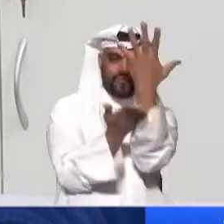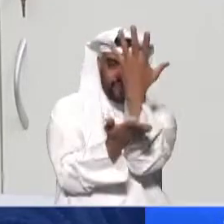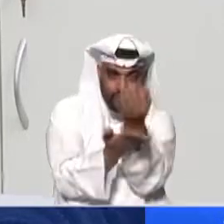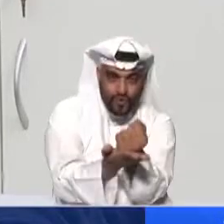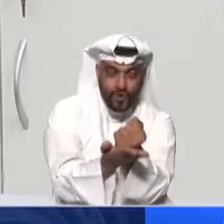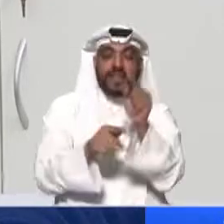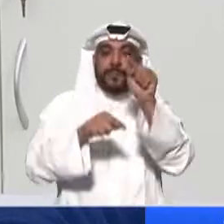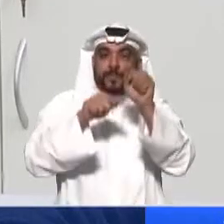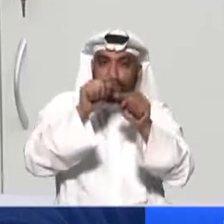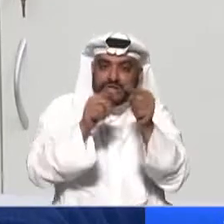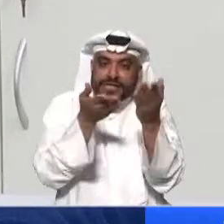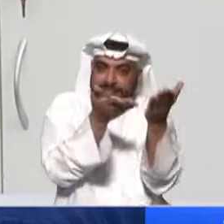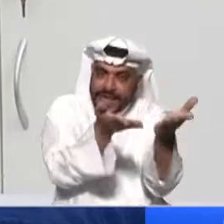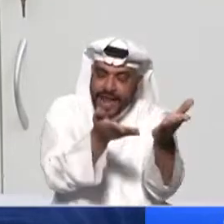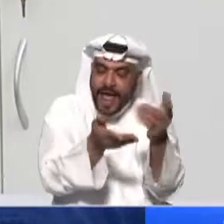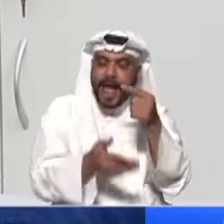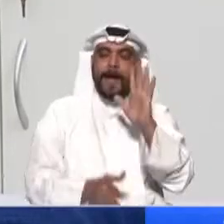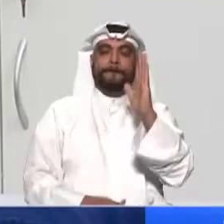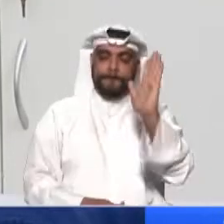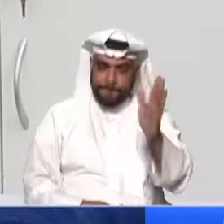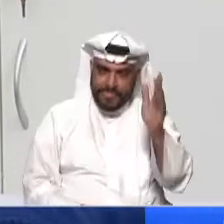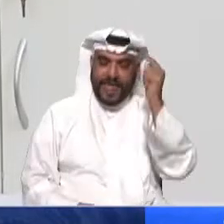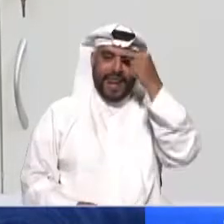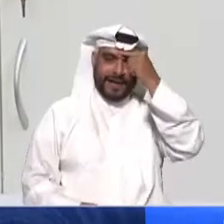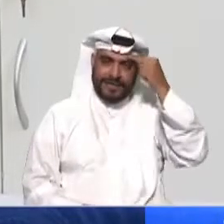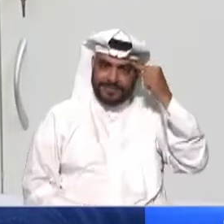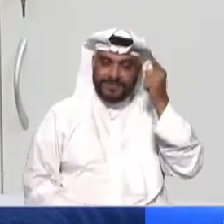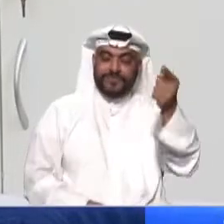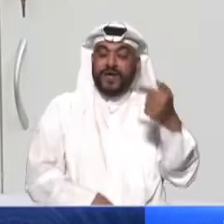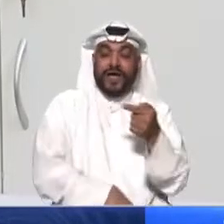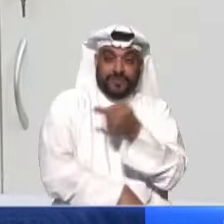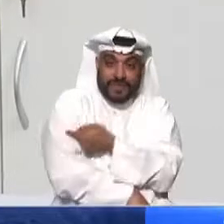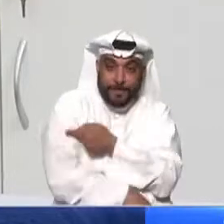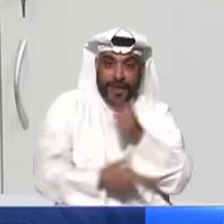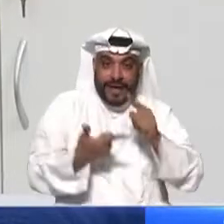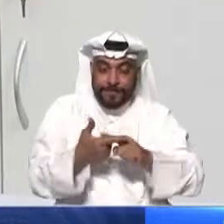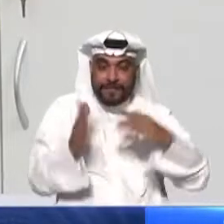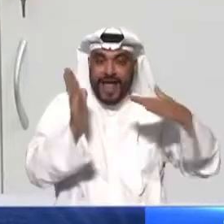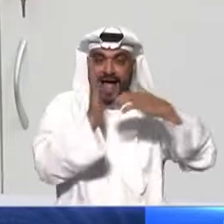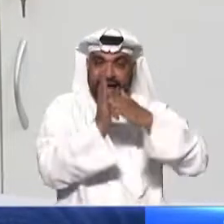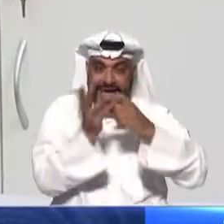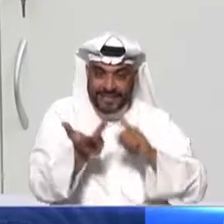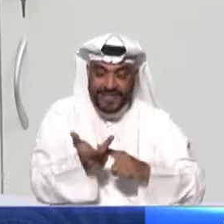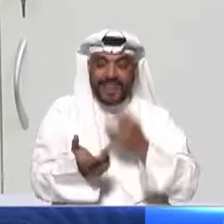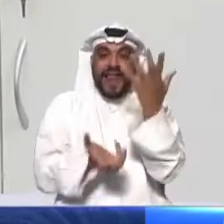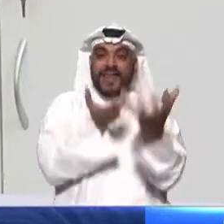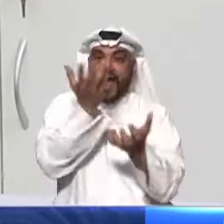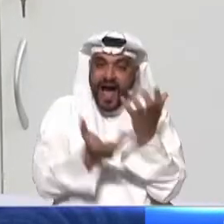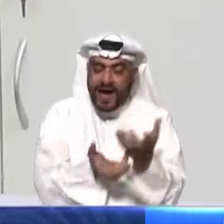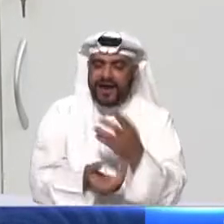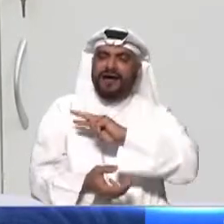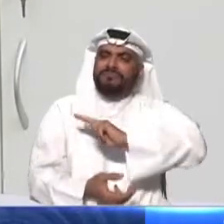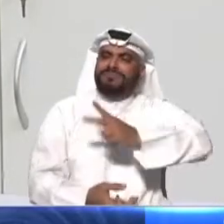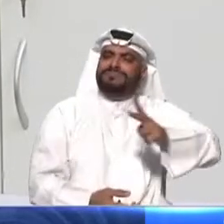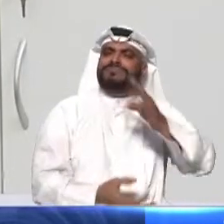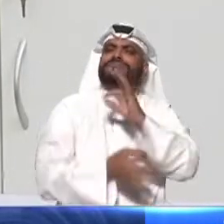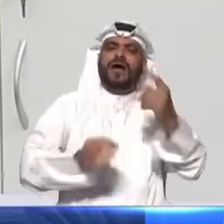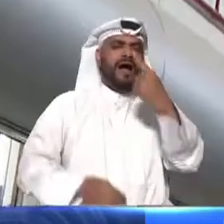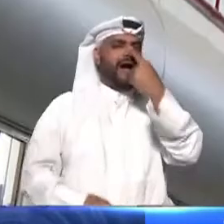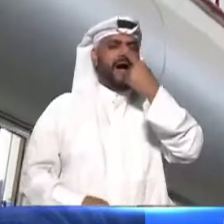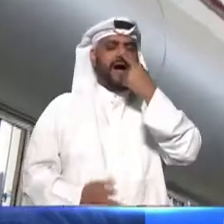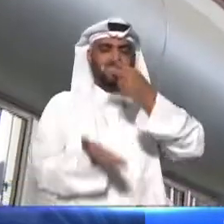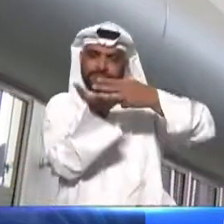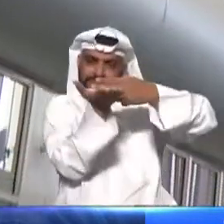أي طارئ لا سمح الله يستطيعون من خلال البرنامج إنهما يتواصلون عن طريق إرسال